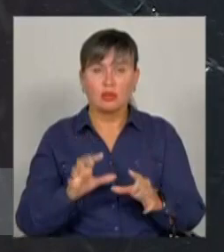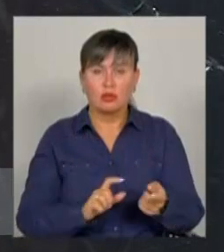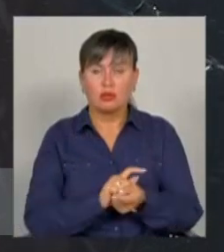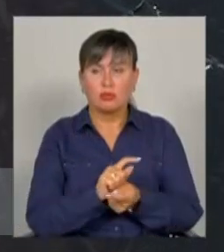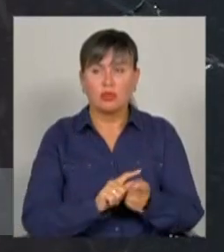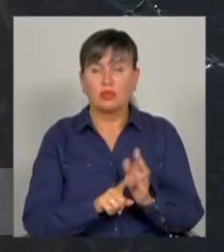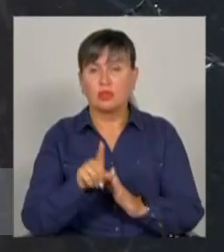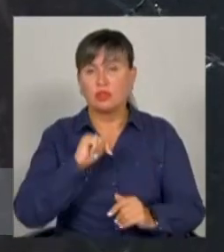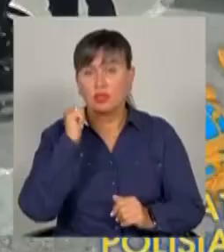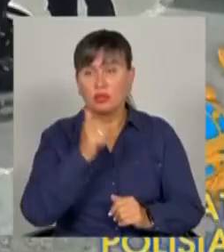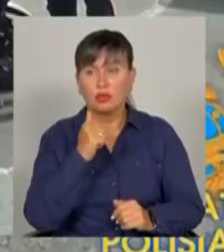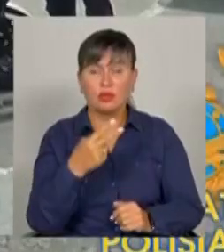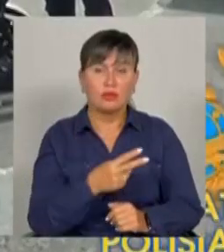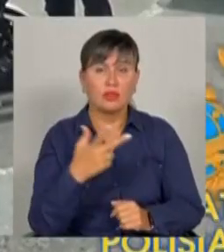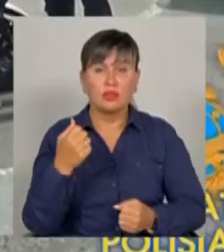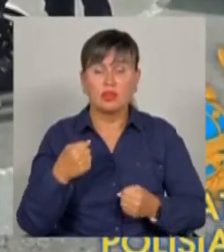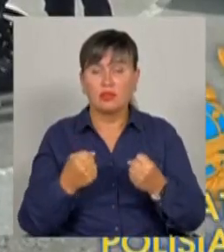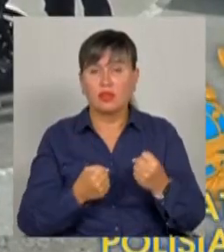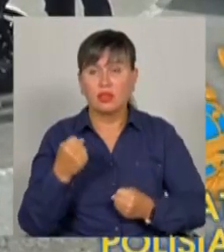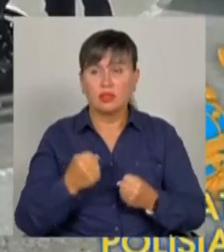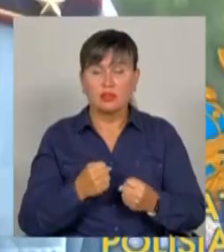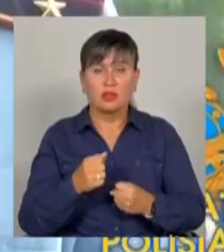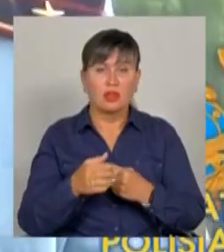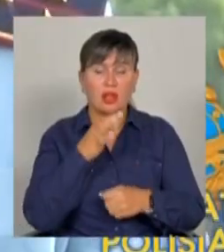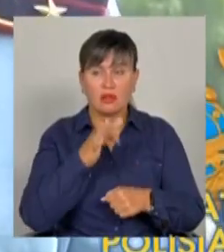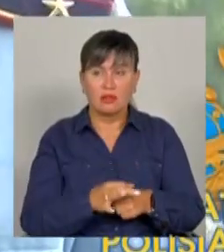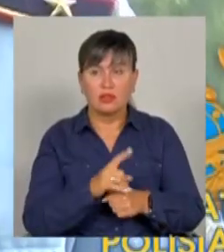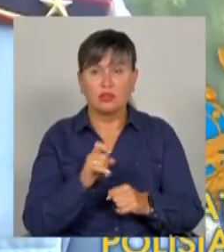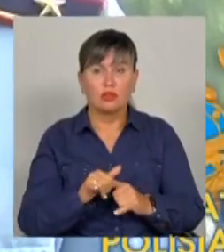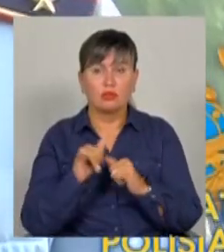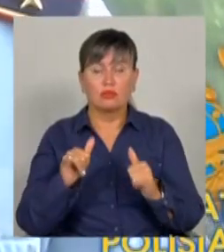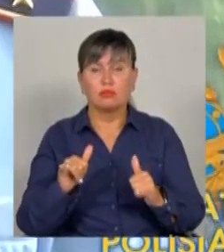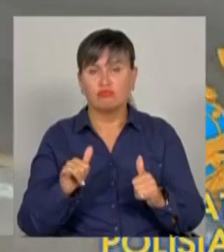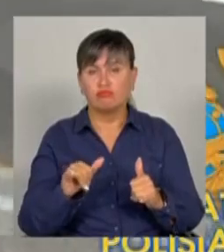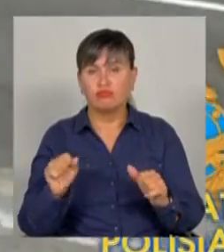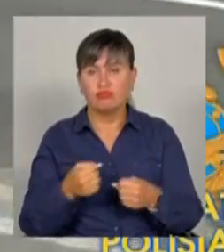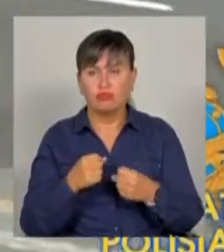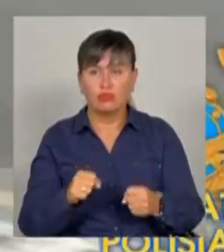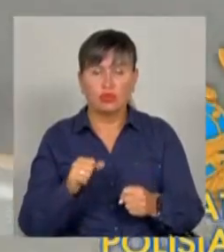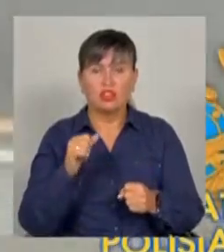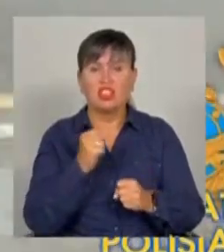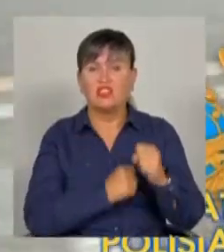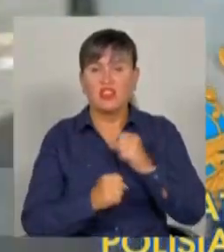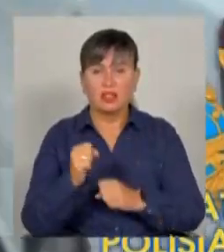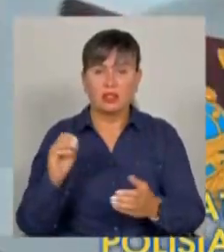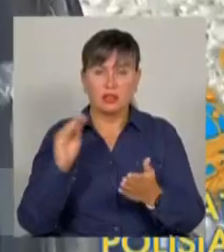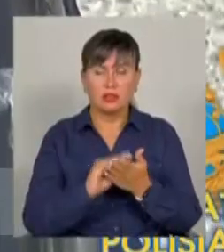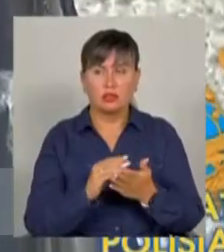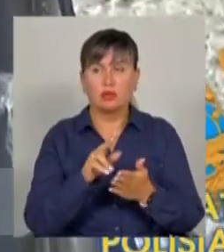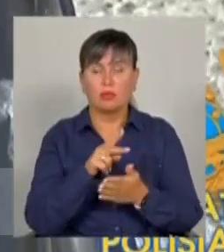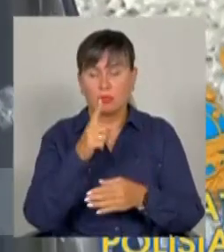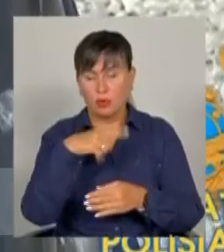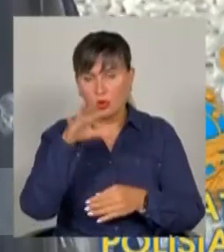модификации. С начала года 23 водителя привлекли к ответственности за увеличение мощности двигателя. Полиция продолжает рейдовые